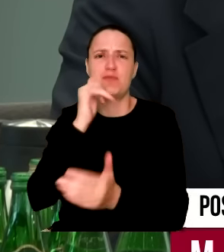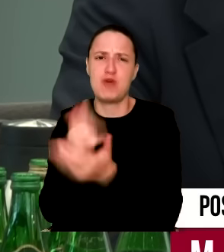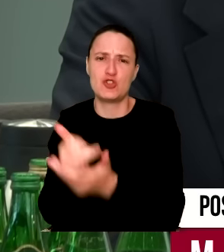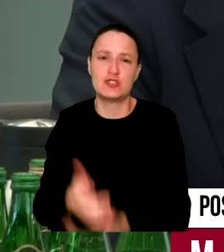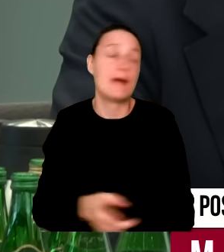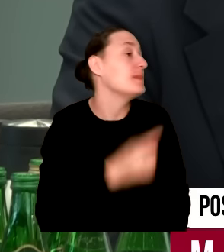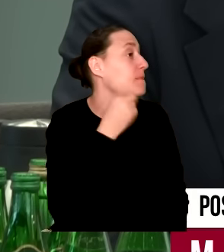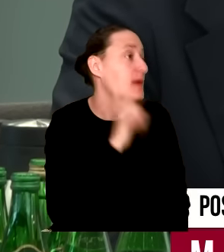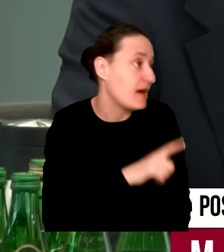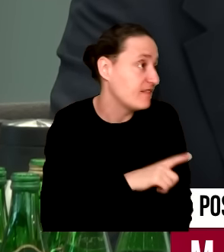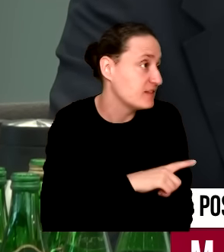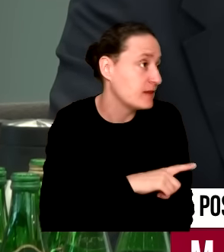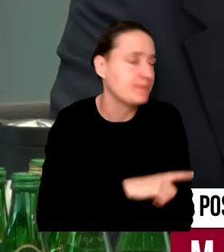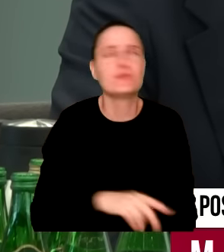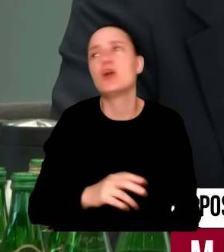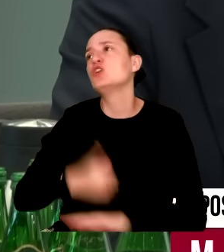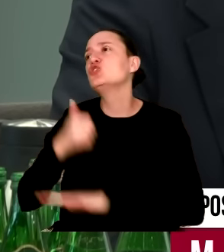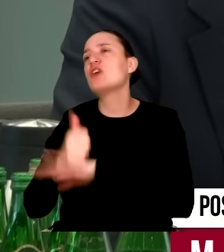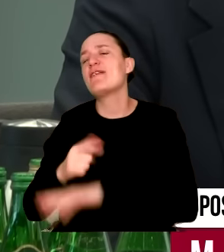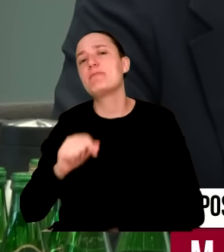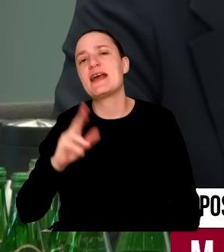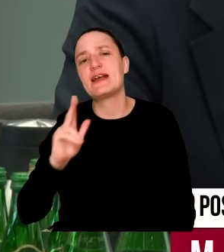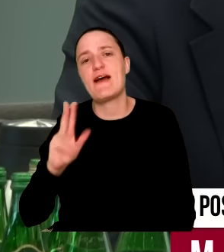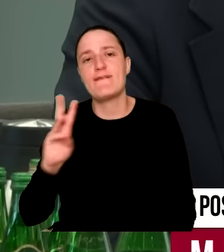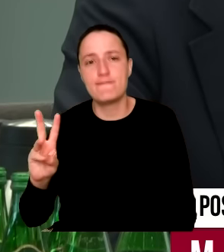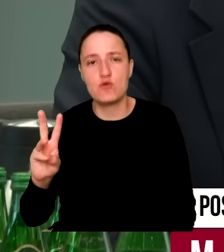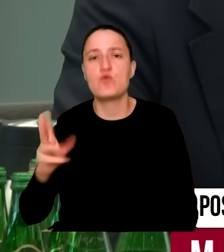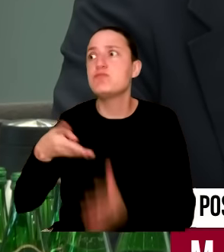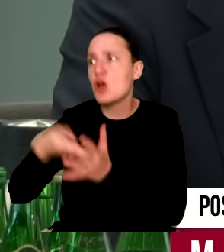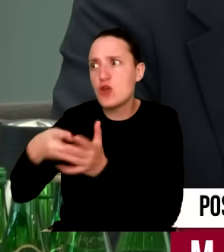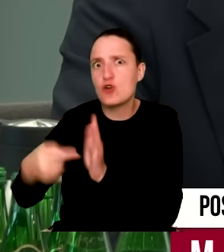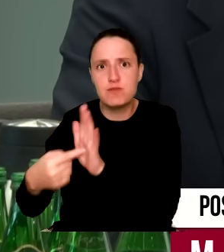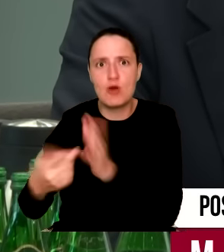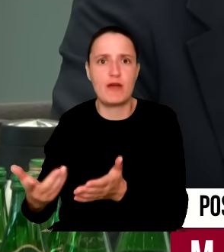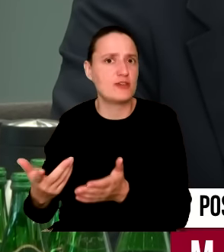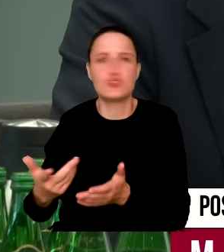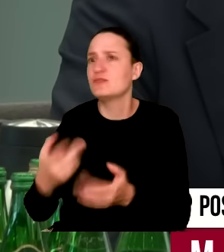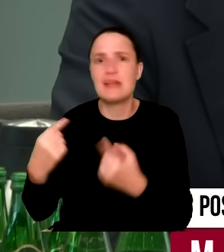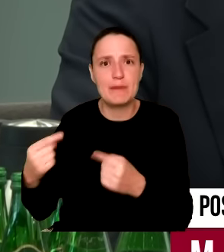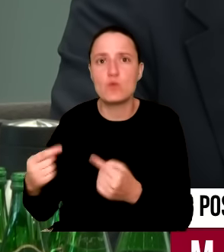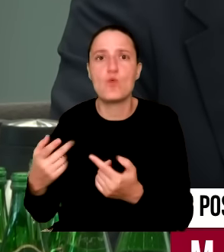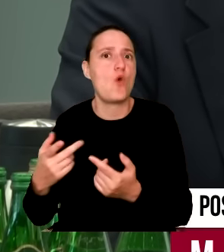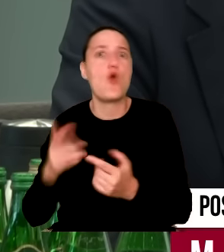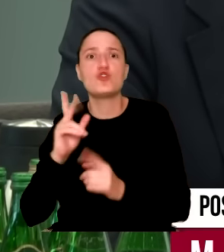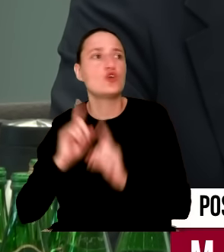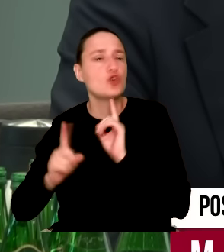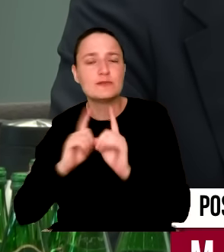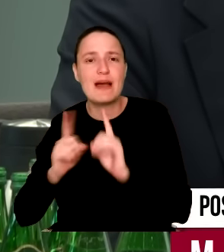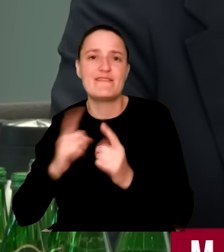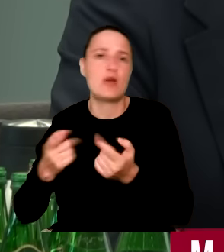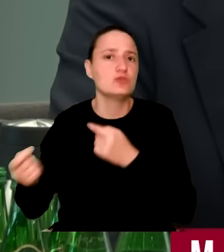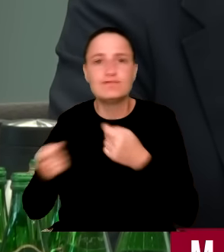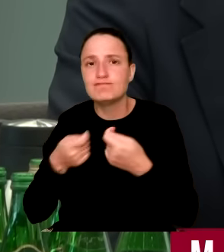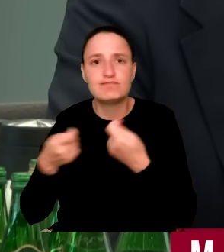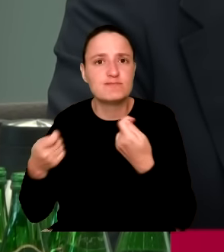PKW szef Państwowej Komisji Wyborczej Proszę przeczytać protokół powiedział wprost nikt z państwa z nimi nie nawet nie rozmawiał